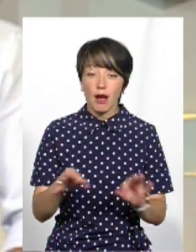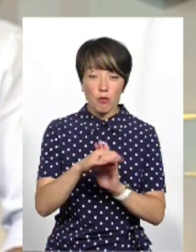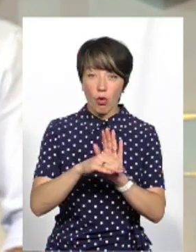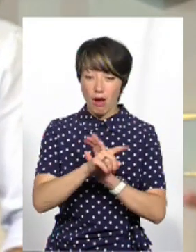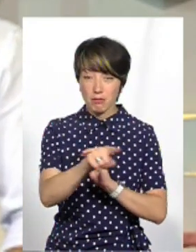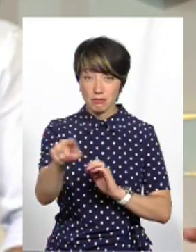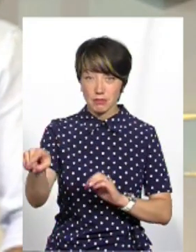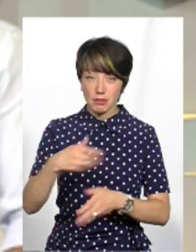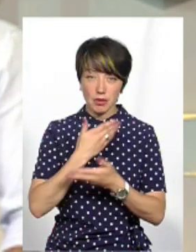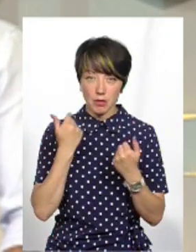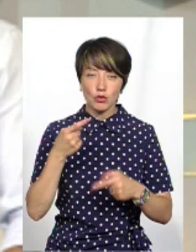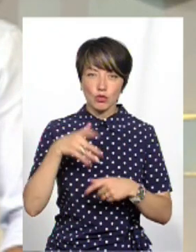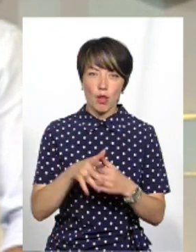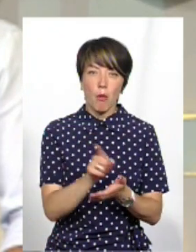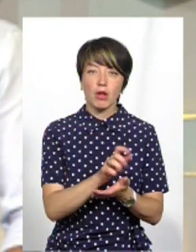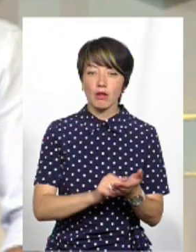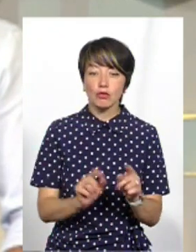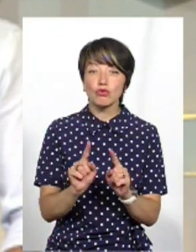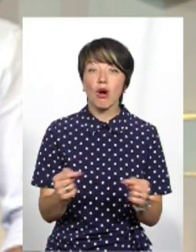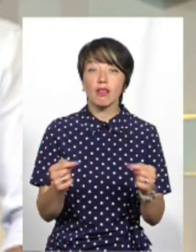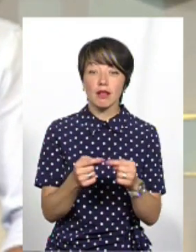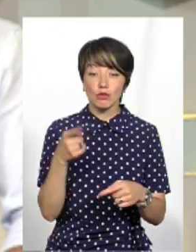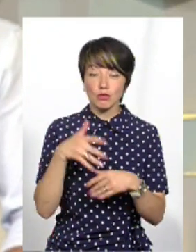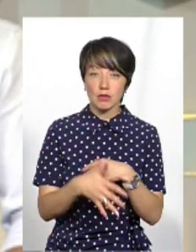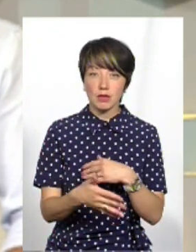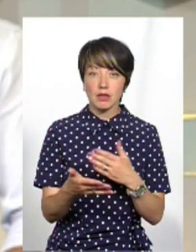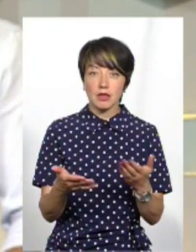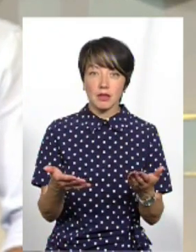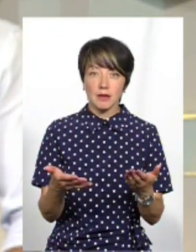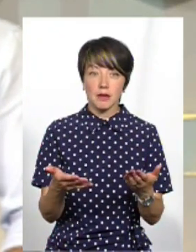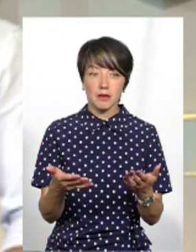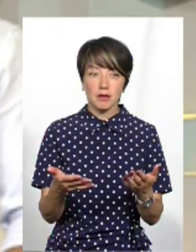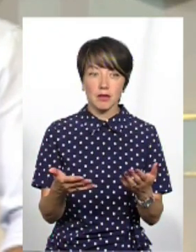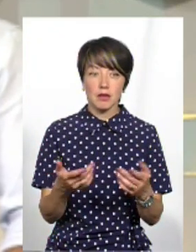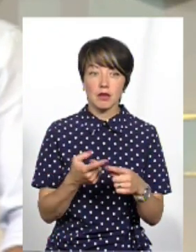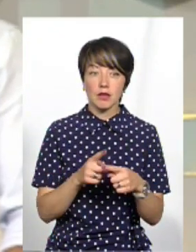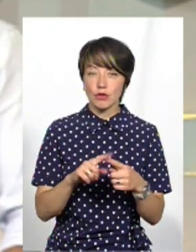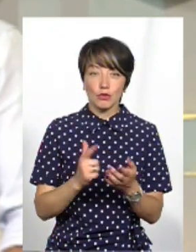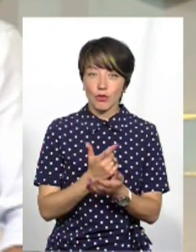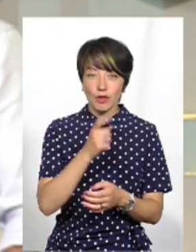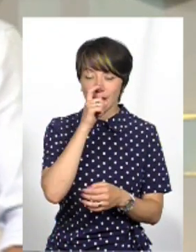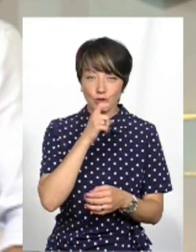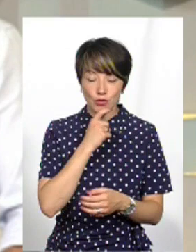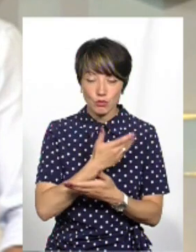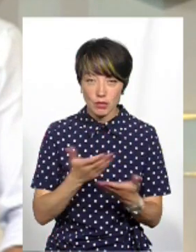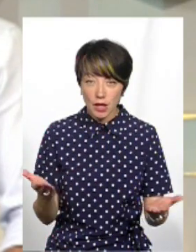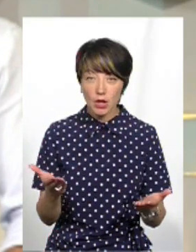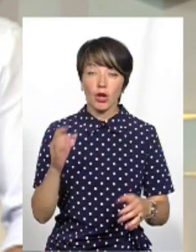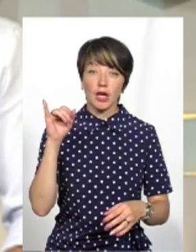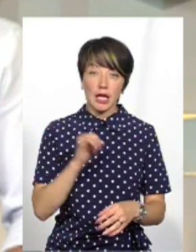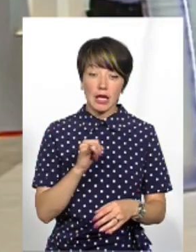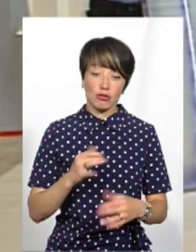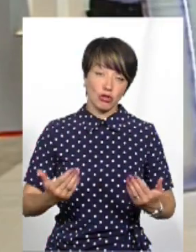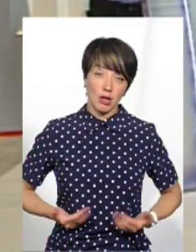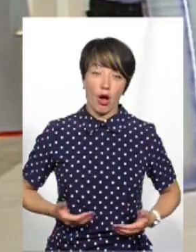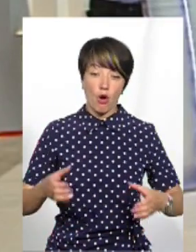кандидата. Зрозуміло оподаткування, але от що кандидат розуміє під зрозумілим оподаткуванням, знову ж таки незрозуміло. І відносно